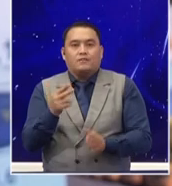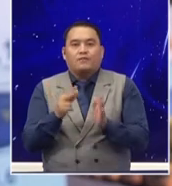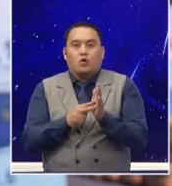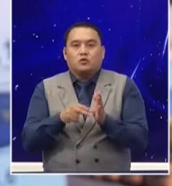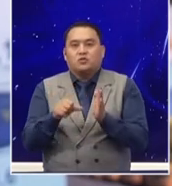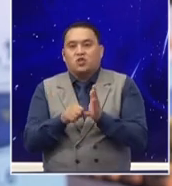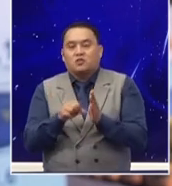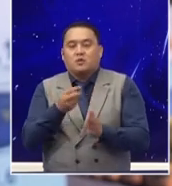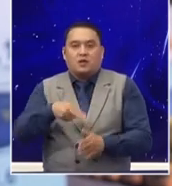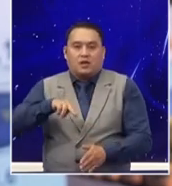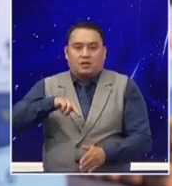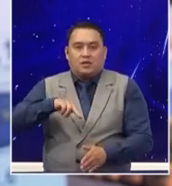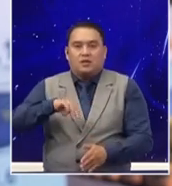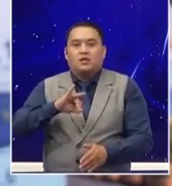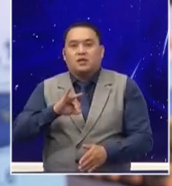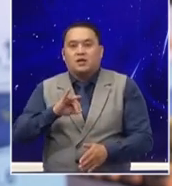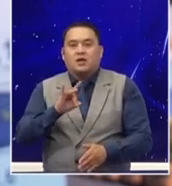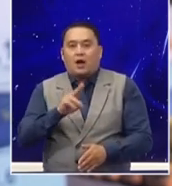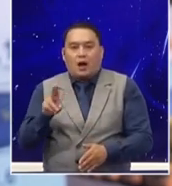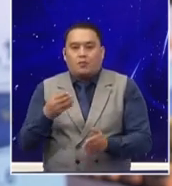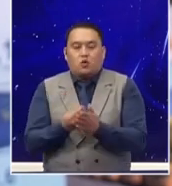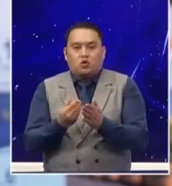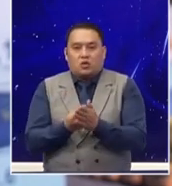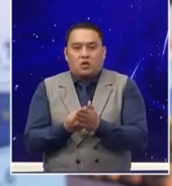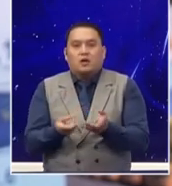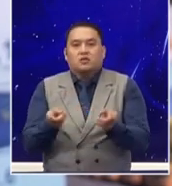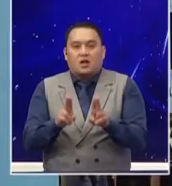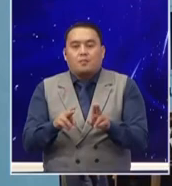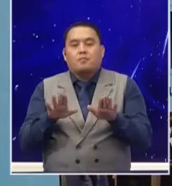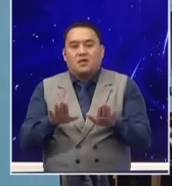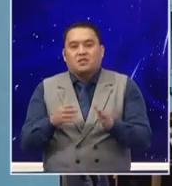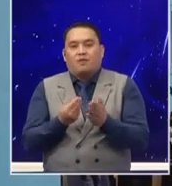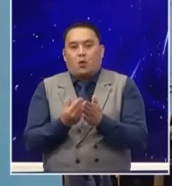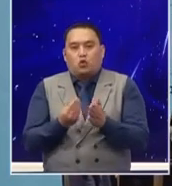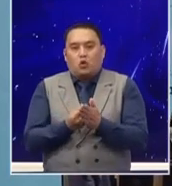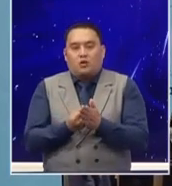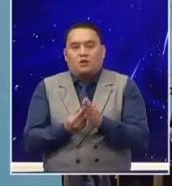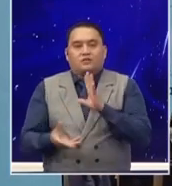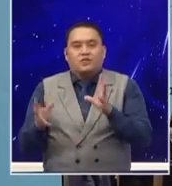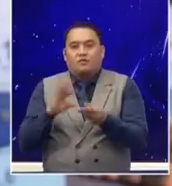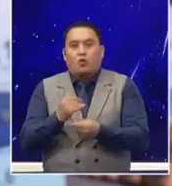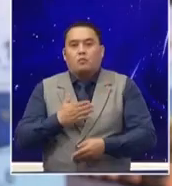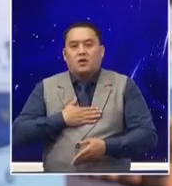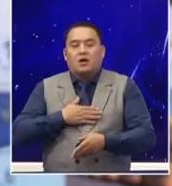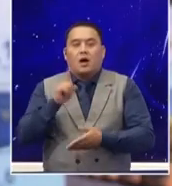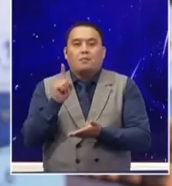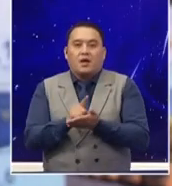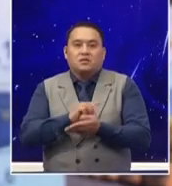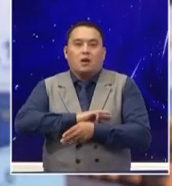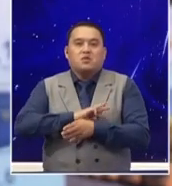8,6 миллиардов – это из республиканского бюджета, остальные – из местного бюджета. Всего мы должны